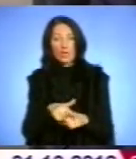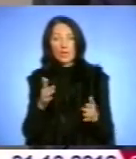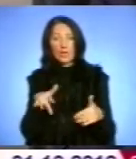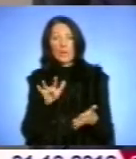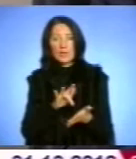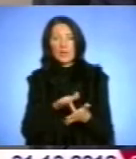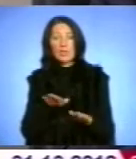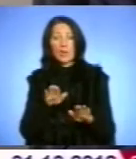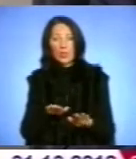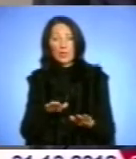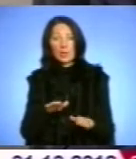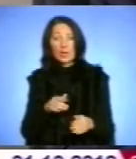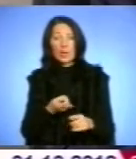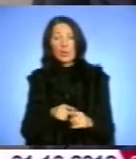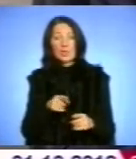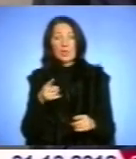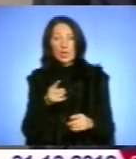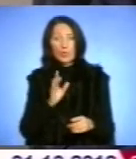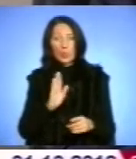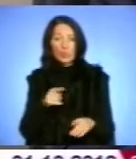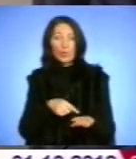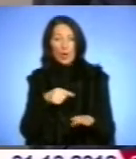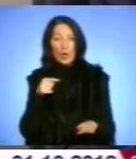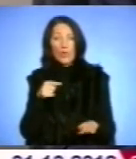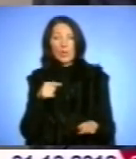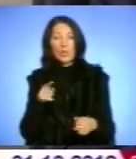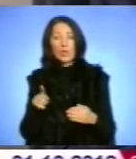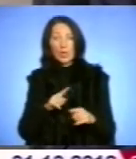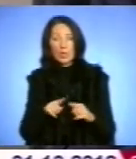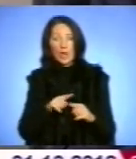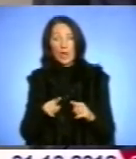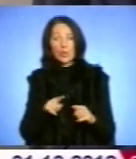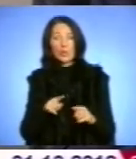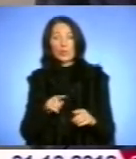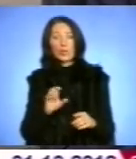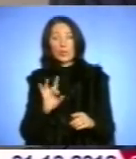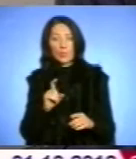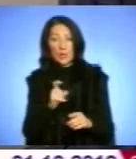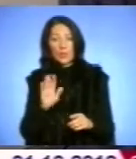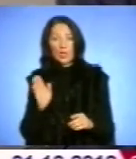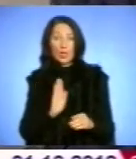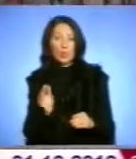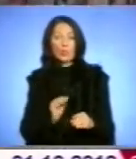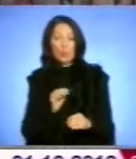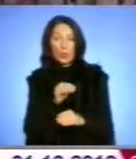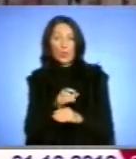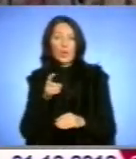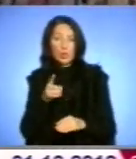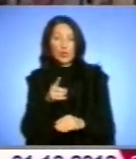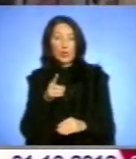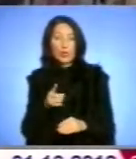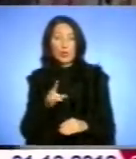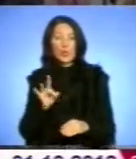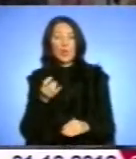міста цей транспорт, я буду обов'язково реагувати і негайно, буквально в враховані хвилини, додати. У разі,